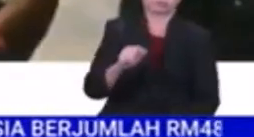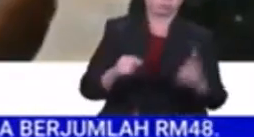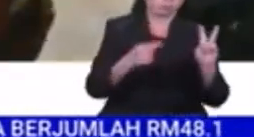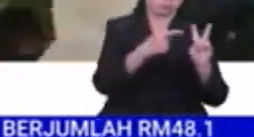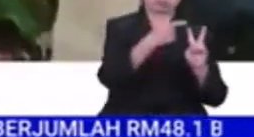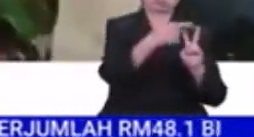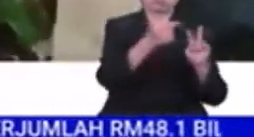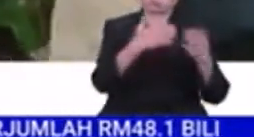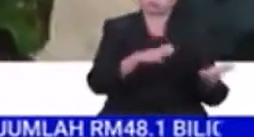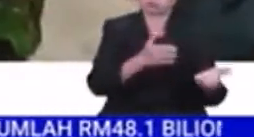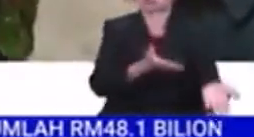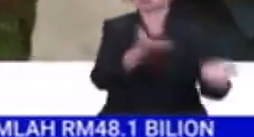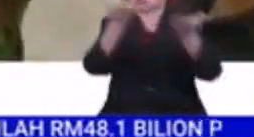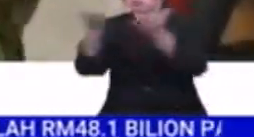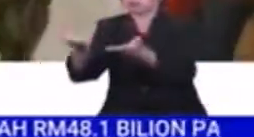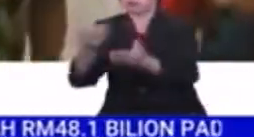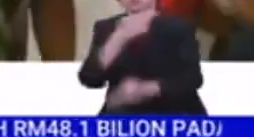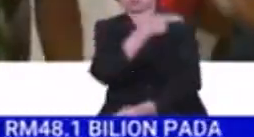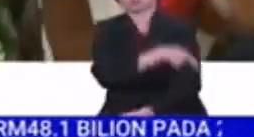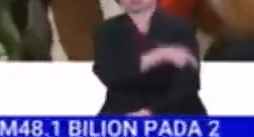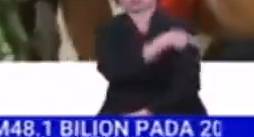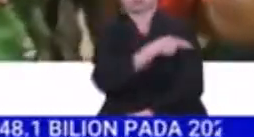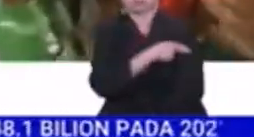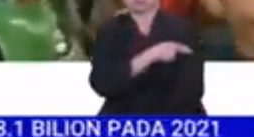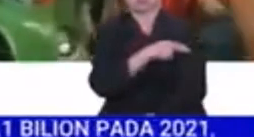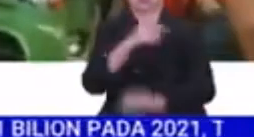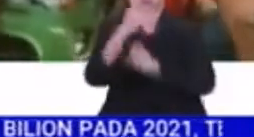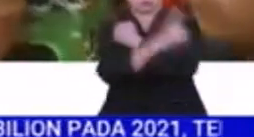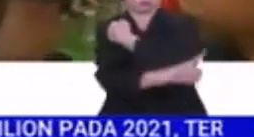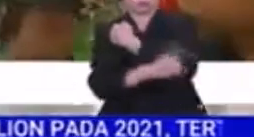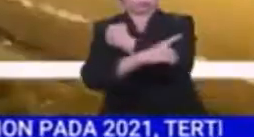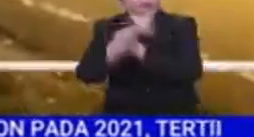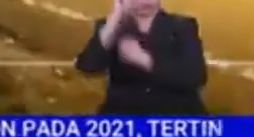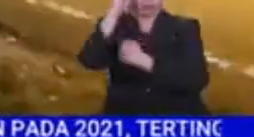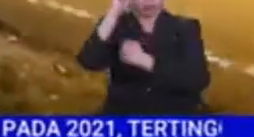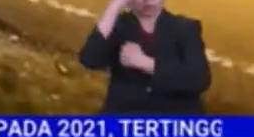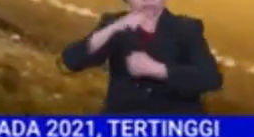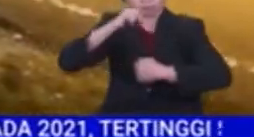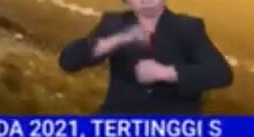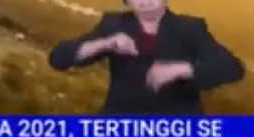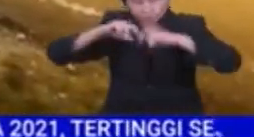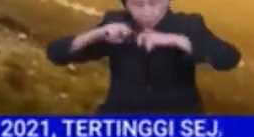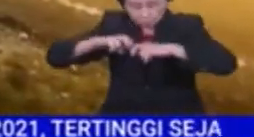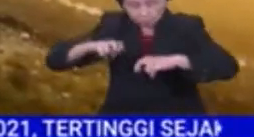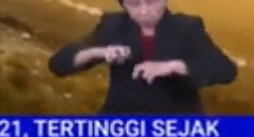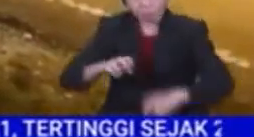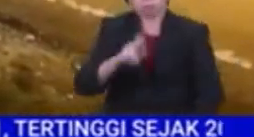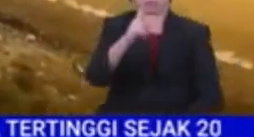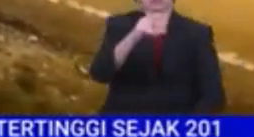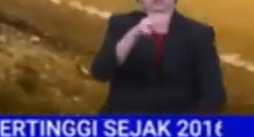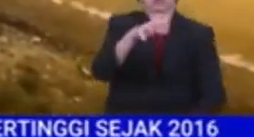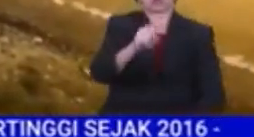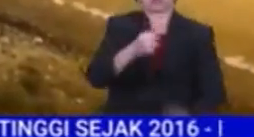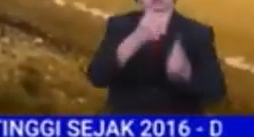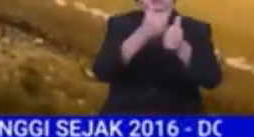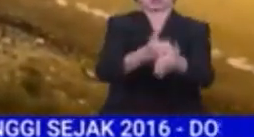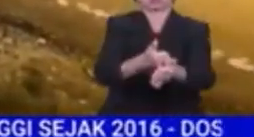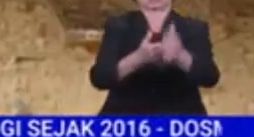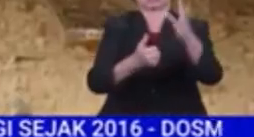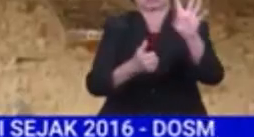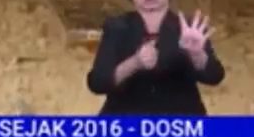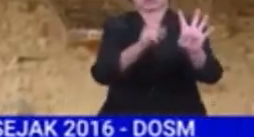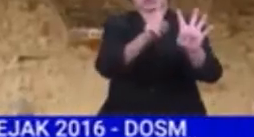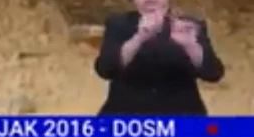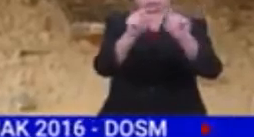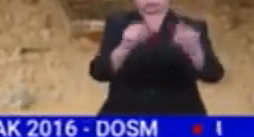ke-22 mangsa dibawa ke Unit forensik Hospital chungun untuk dibedah jasa dan GDC site mengikuti on